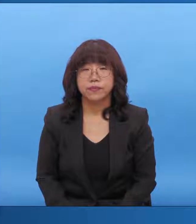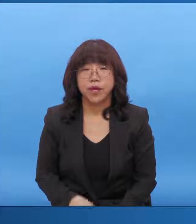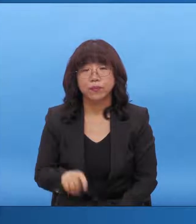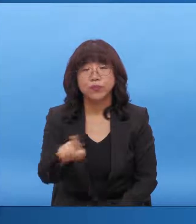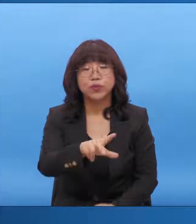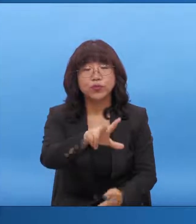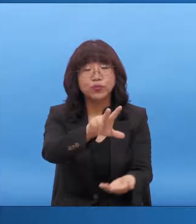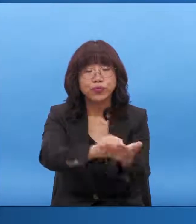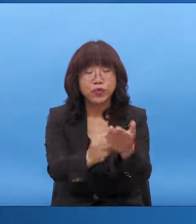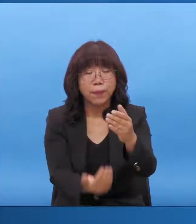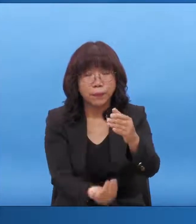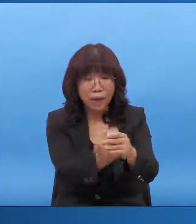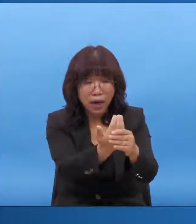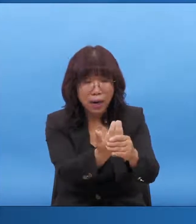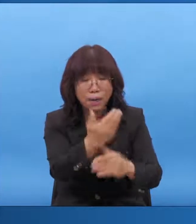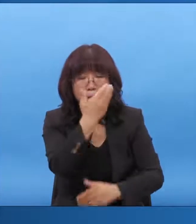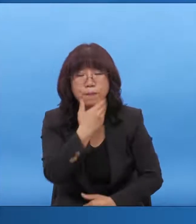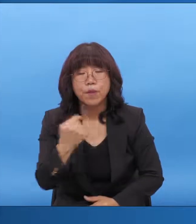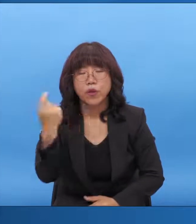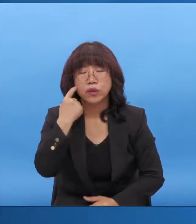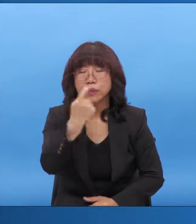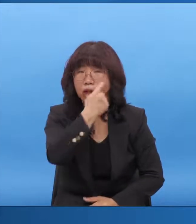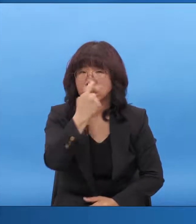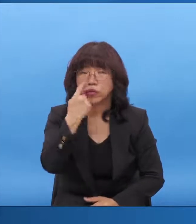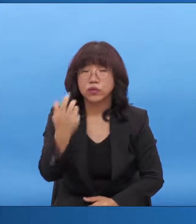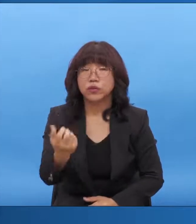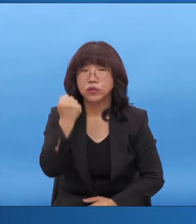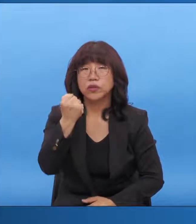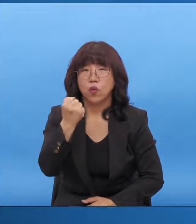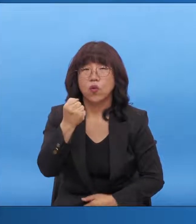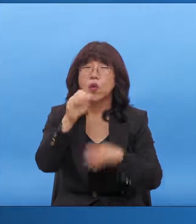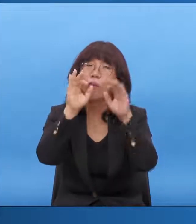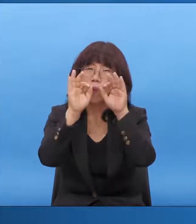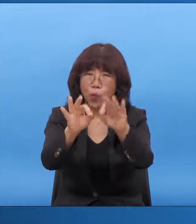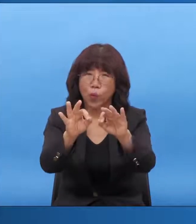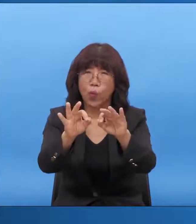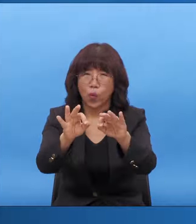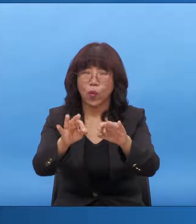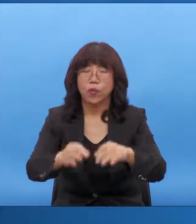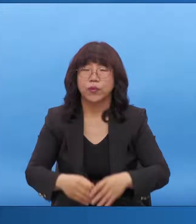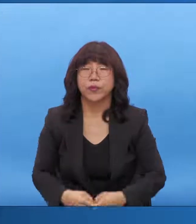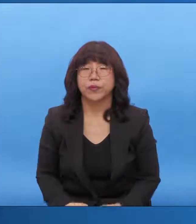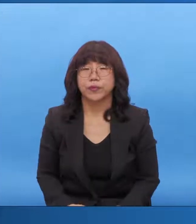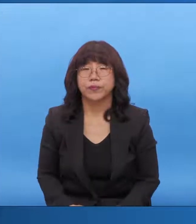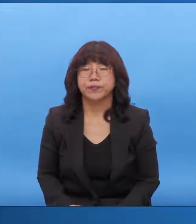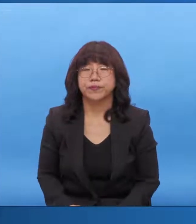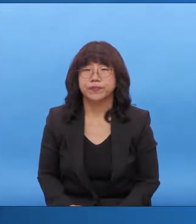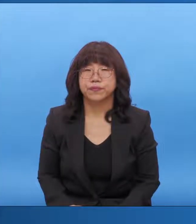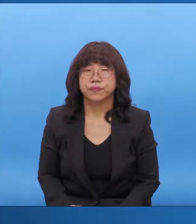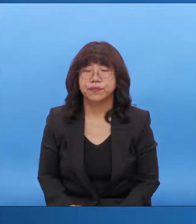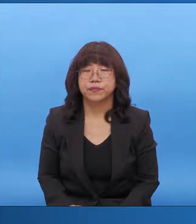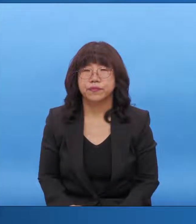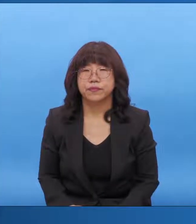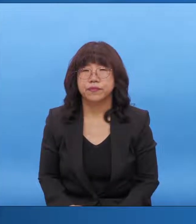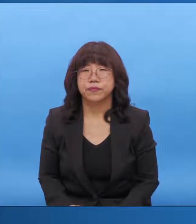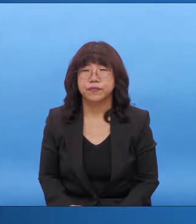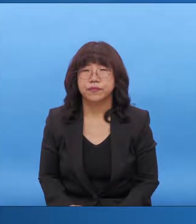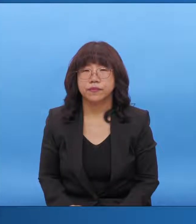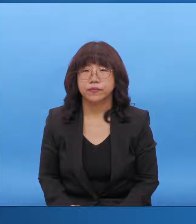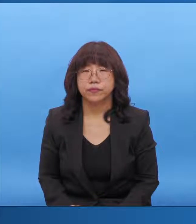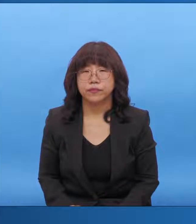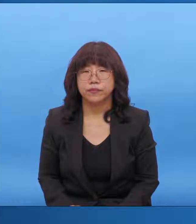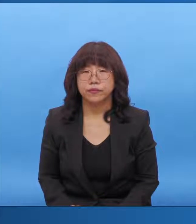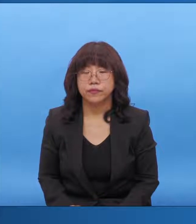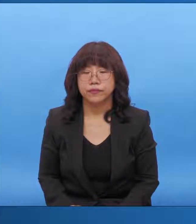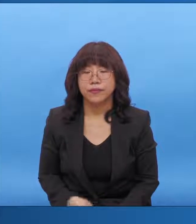때 복음의 눈으로 봐야 돼요. Regarding incidents and problems, look at them through the eyes of the gospel. 이 언약을 노아가